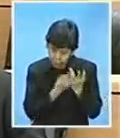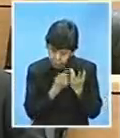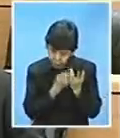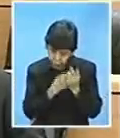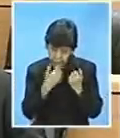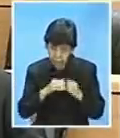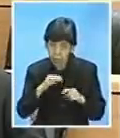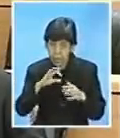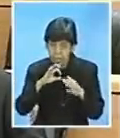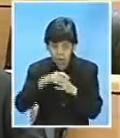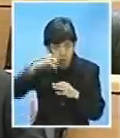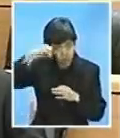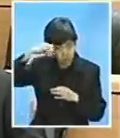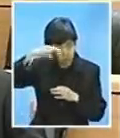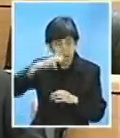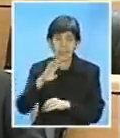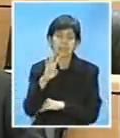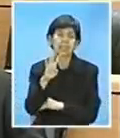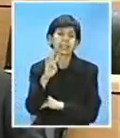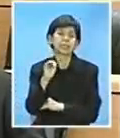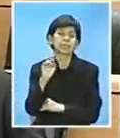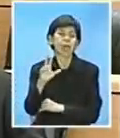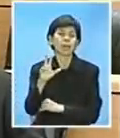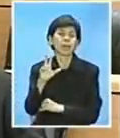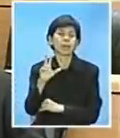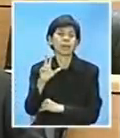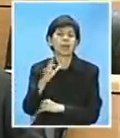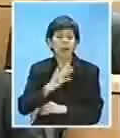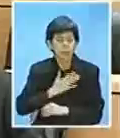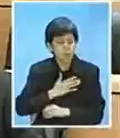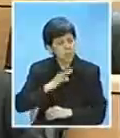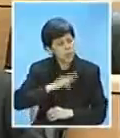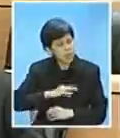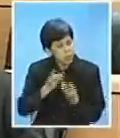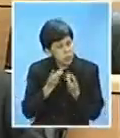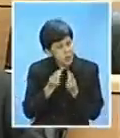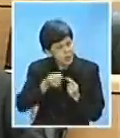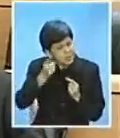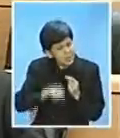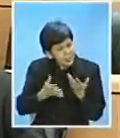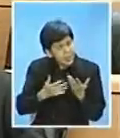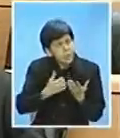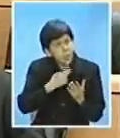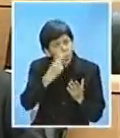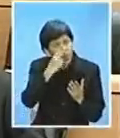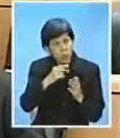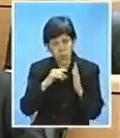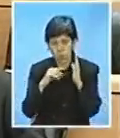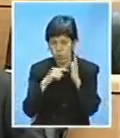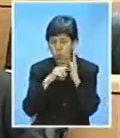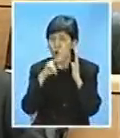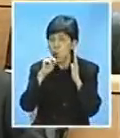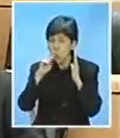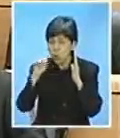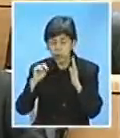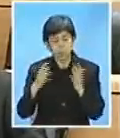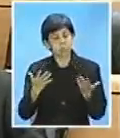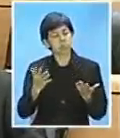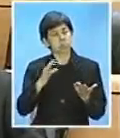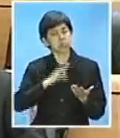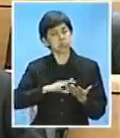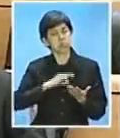แล้วที่เกิดไฟช็อต43รายผมถึงมีความเสื่อตัวเลขมันไม่จริงผมก็เลยดูเฉพาะจังหวัดนนทบุรียิ่งไม่จริง